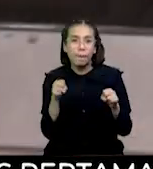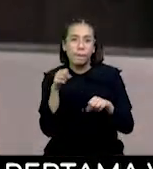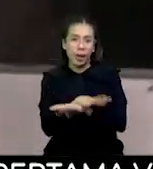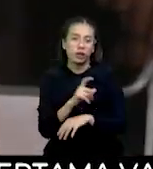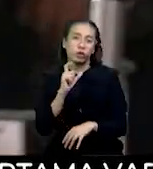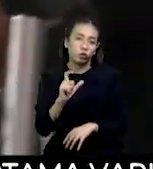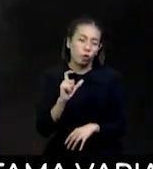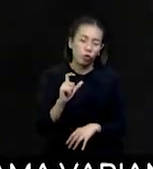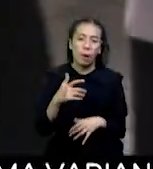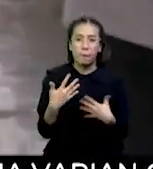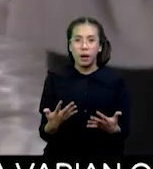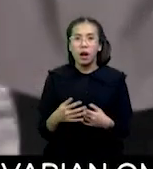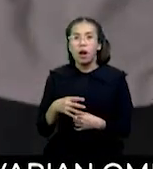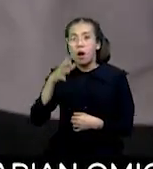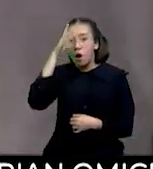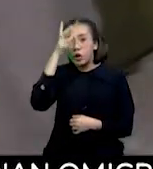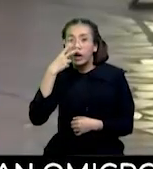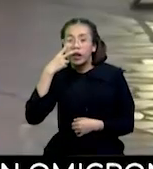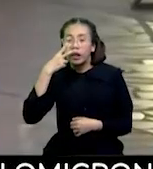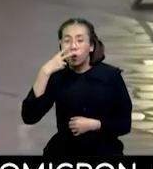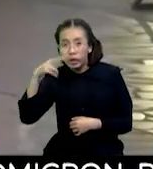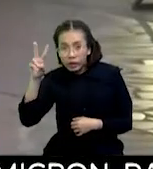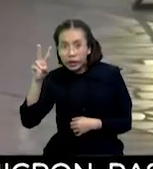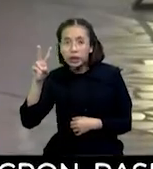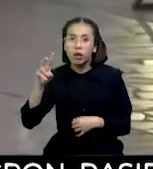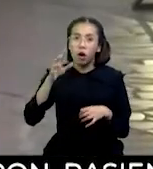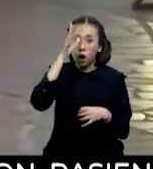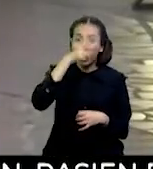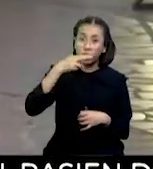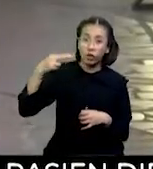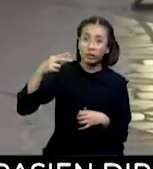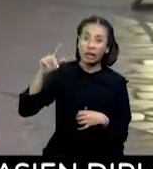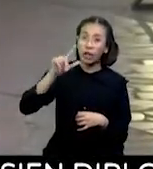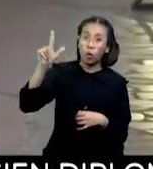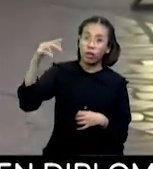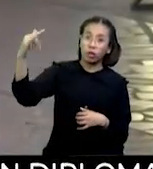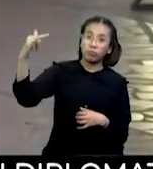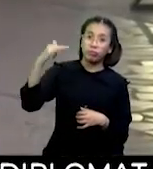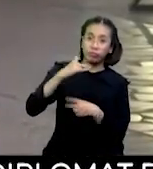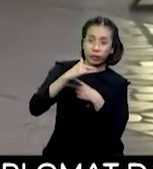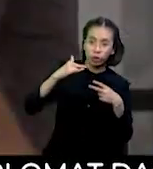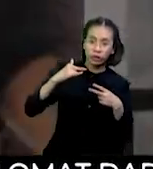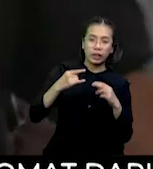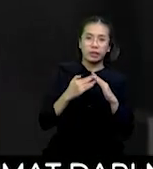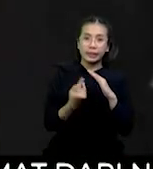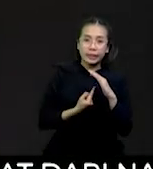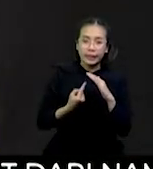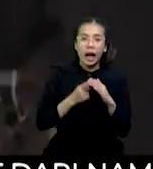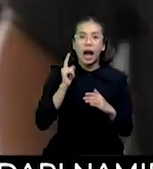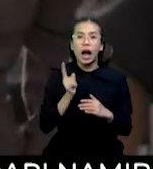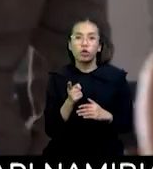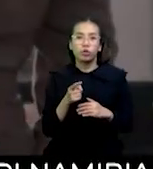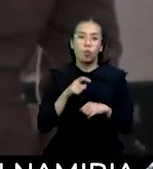ditetapkan seperti misalnya untuk WNI dan WNA dari luar negeri yang masuk ke Indonesia harus menjalani masa karantina yang lebih lama dari yang tadinya